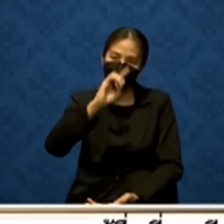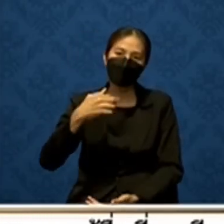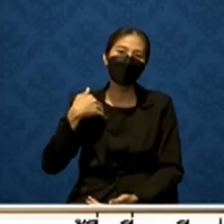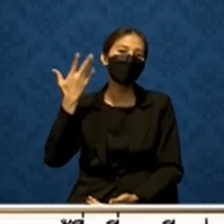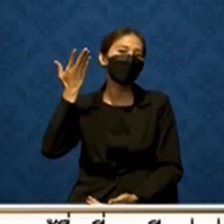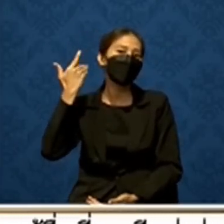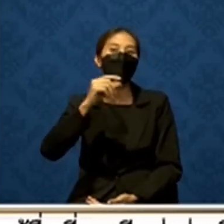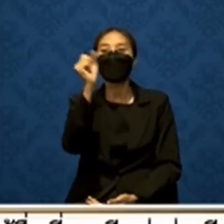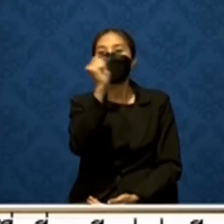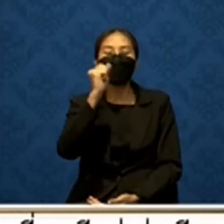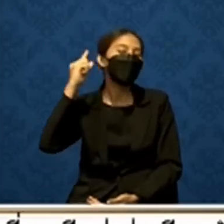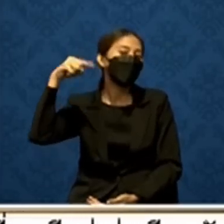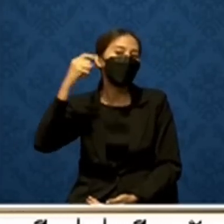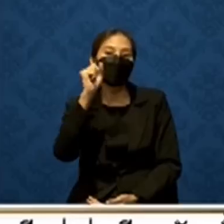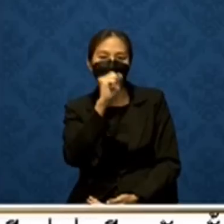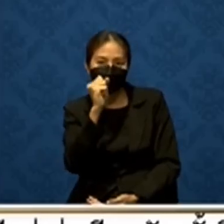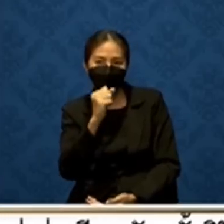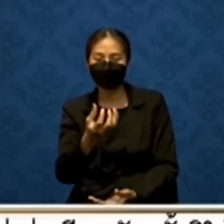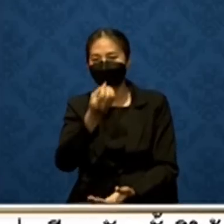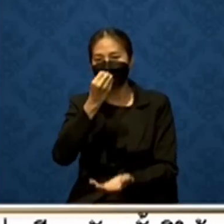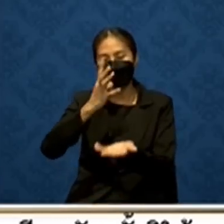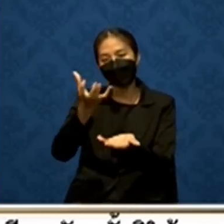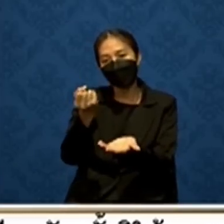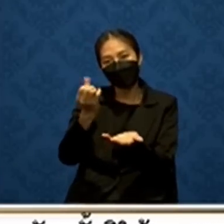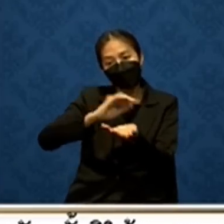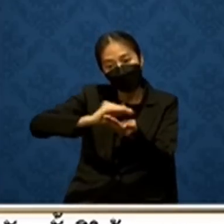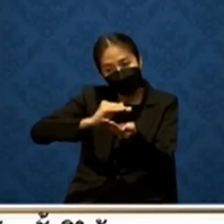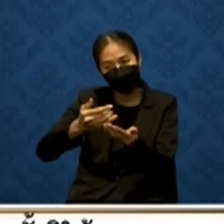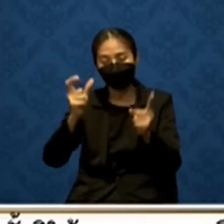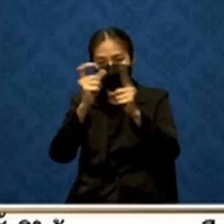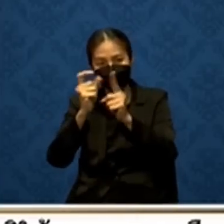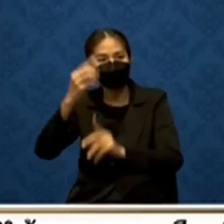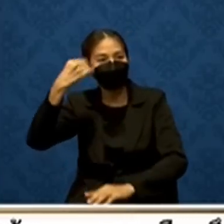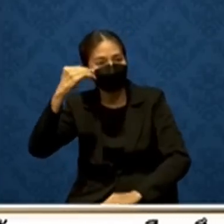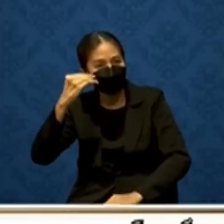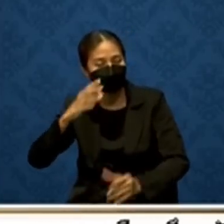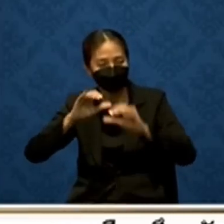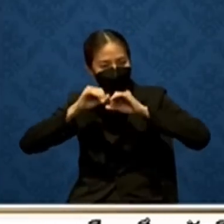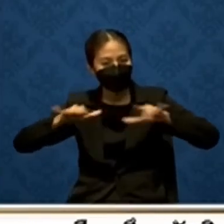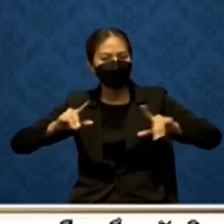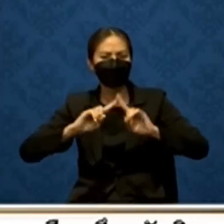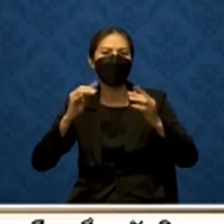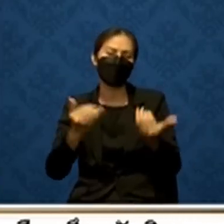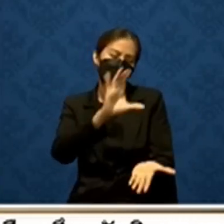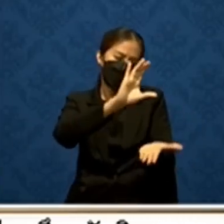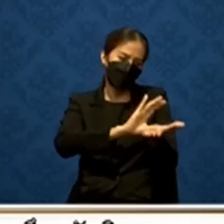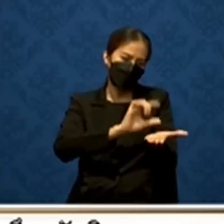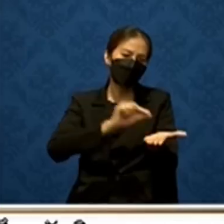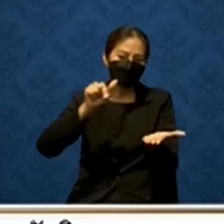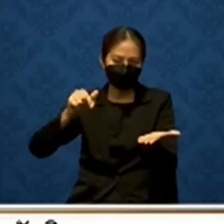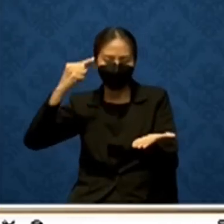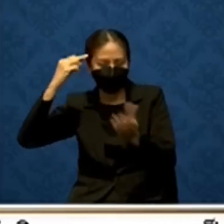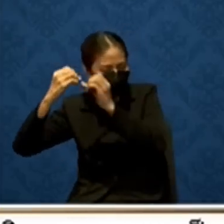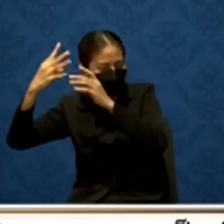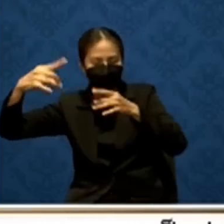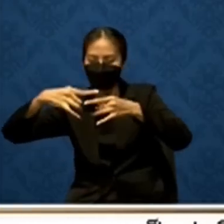เหีมาม่วงว่า Soft Power, Soft Power, Soft Power แล้็ Soft Power แต่งบประมาณมไม่ตรงกวศัยทสทเราพูดก็งบกสวงวฒนธรม